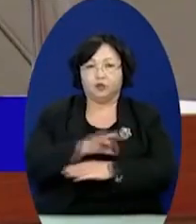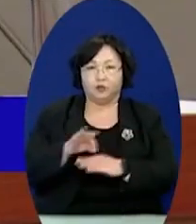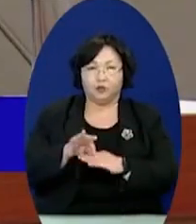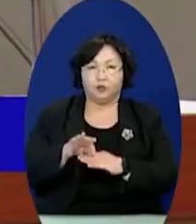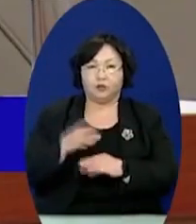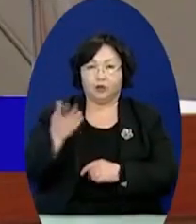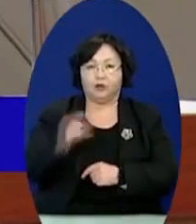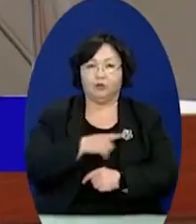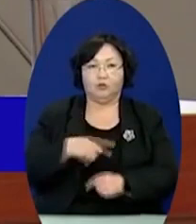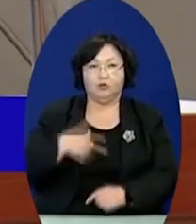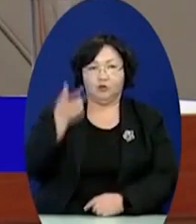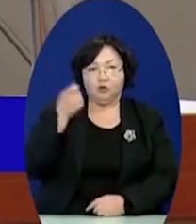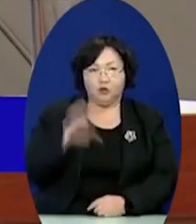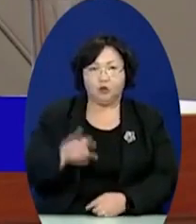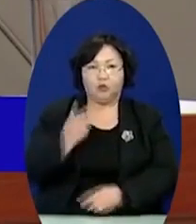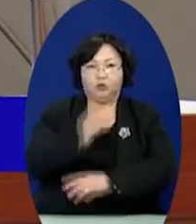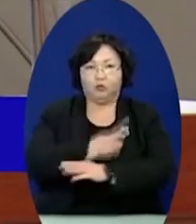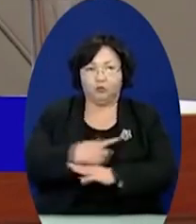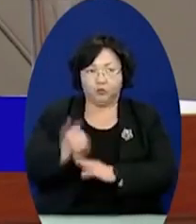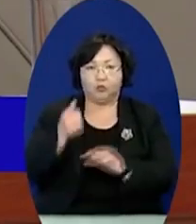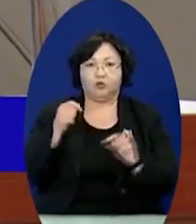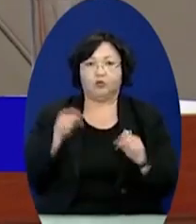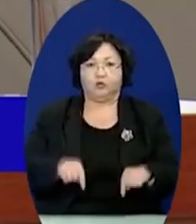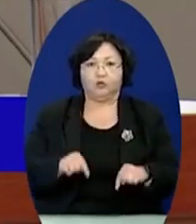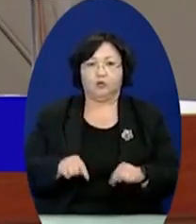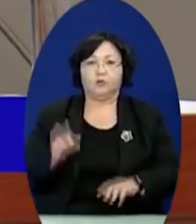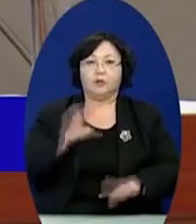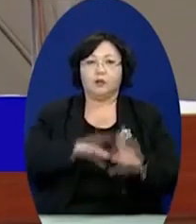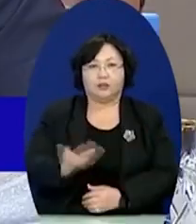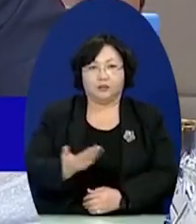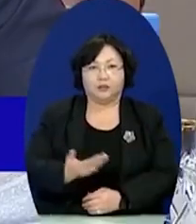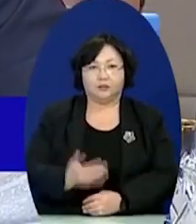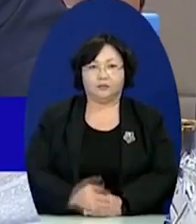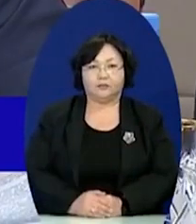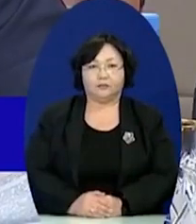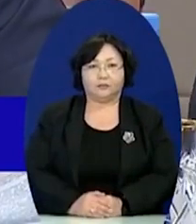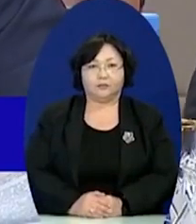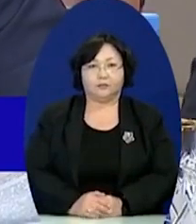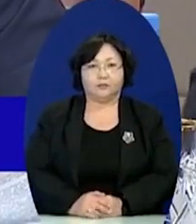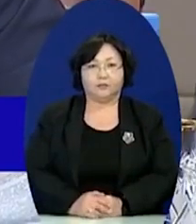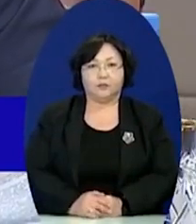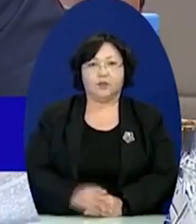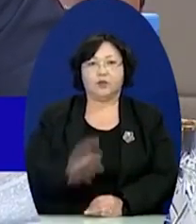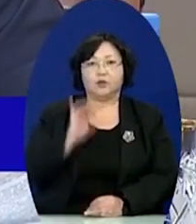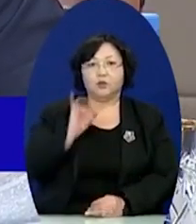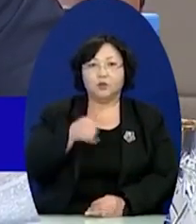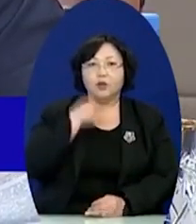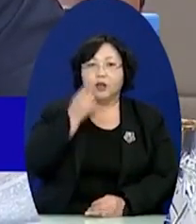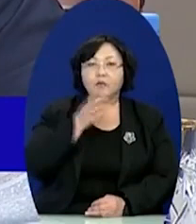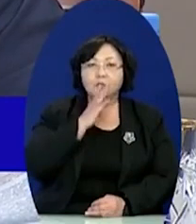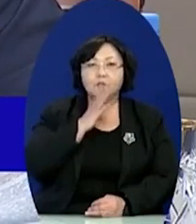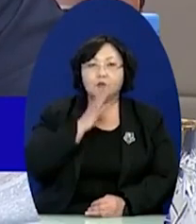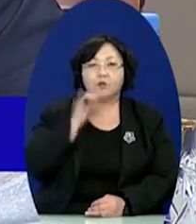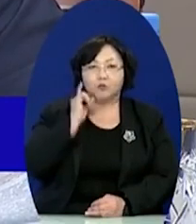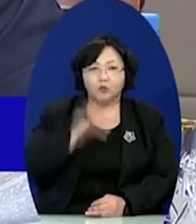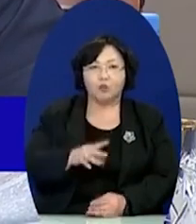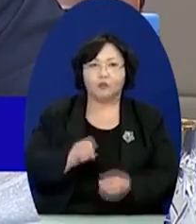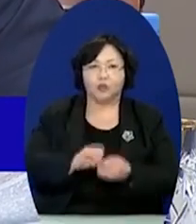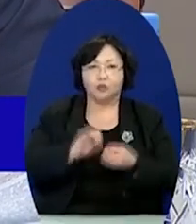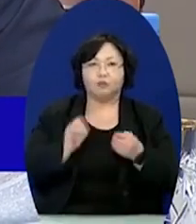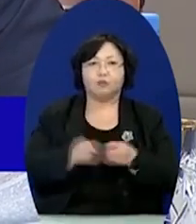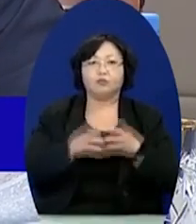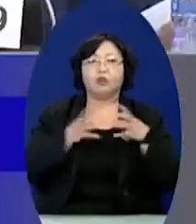та одоо яг гол үр дүн одоо яг одоогийн байдлаар яг юу байна вэ гэдэг. Тэгэхээр юу ч хэлэх гэдэг нэг гэр юм хийсэн шүү.